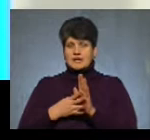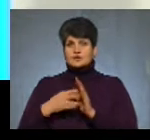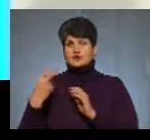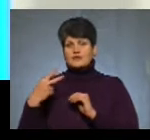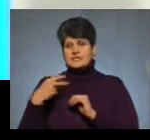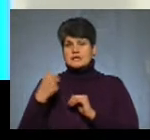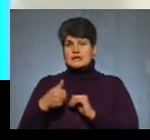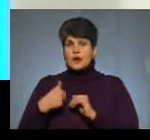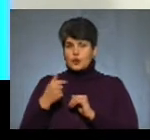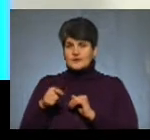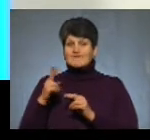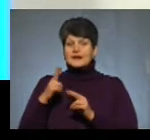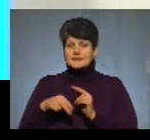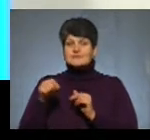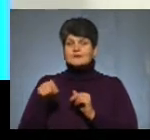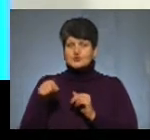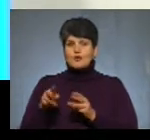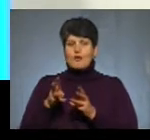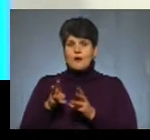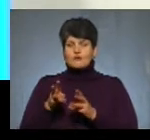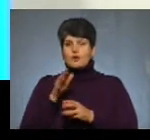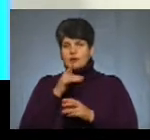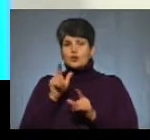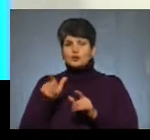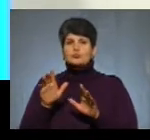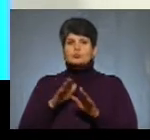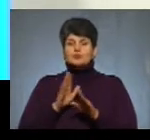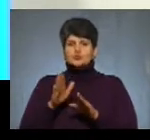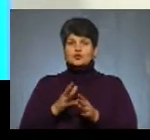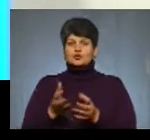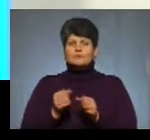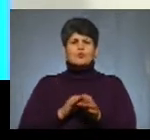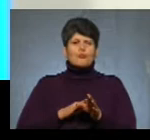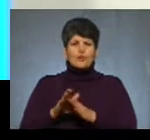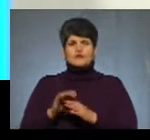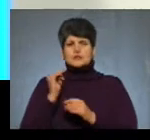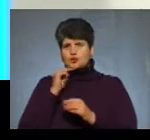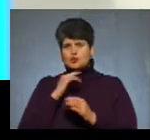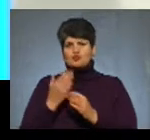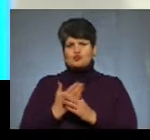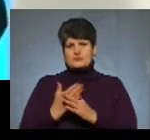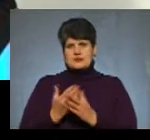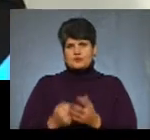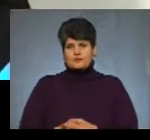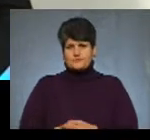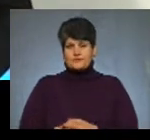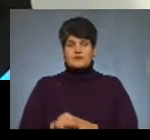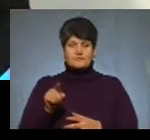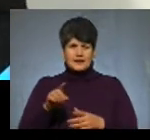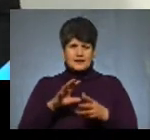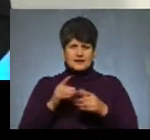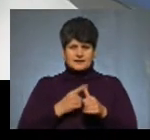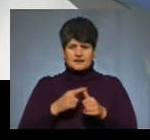2019-2020 років. В кінці цього опалювального періоду люди будуть отримувати повністю зекономлену субсидію на свої особові рахунки. Тобто ви називаєте